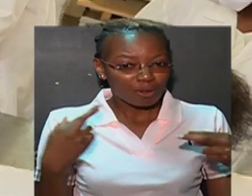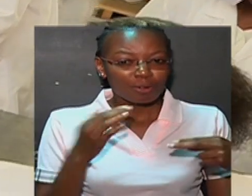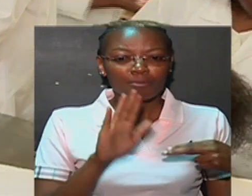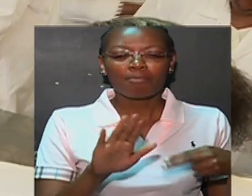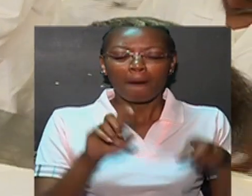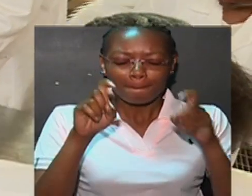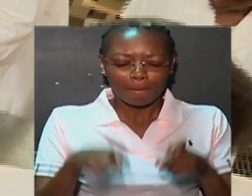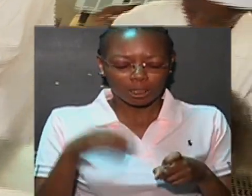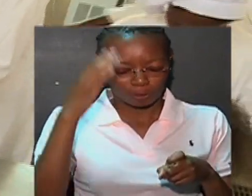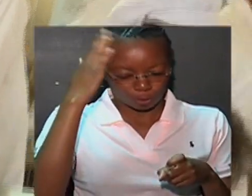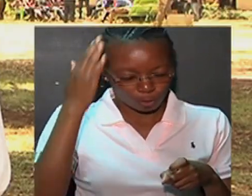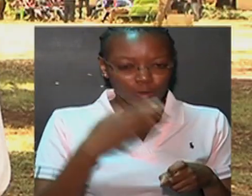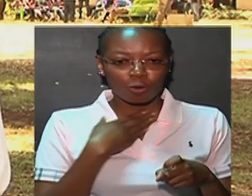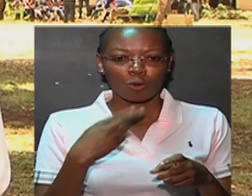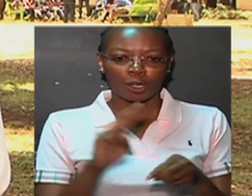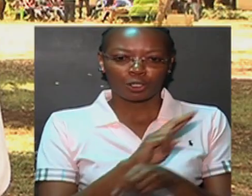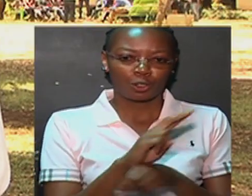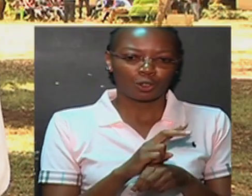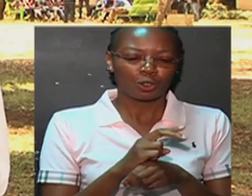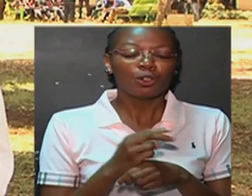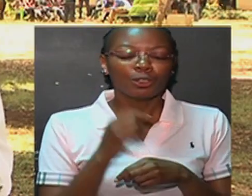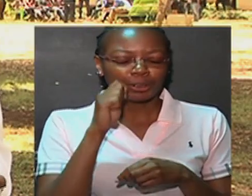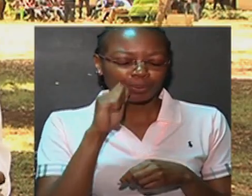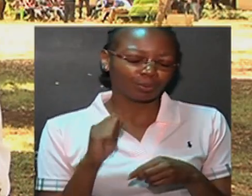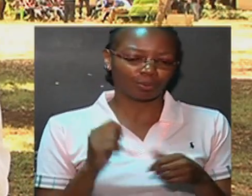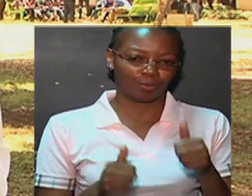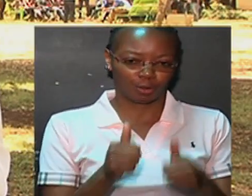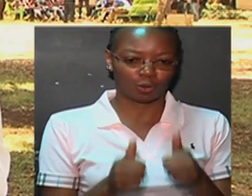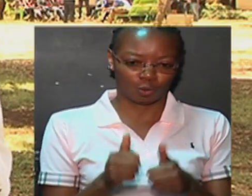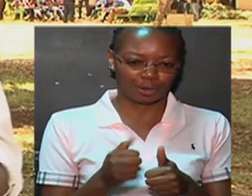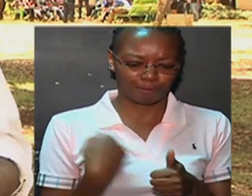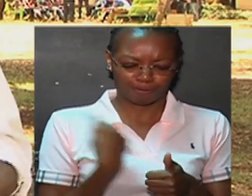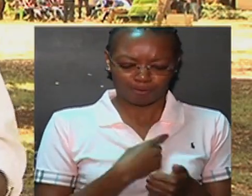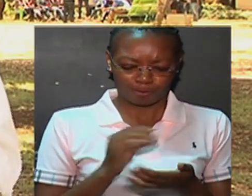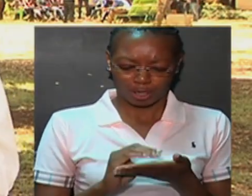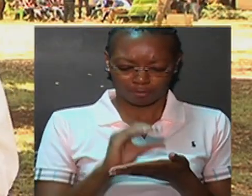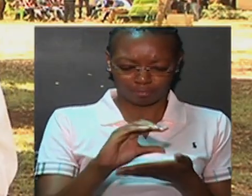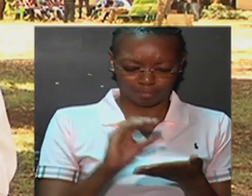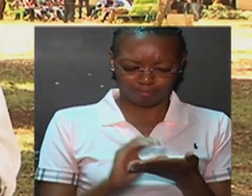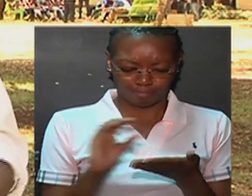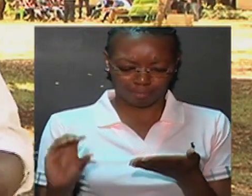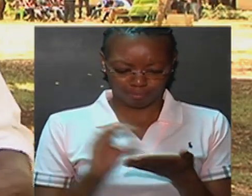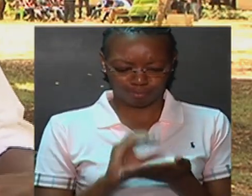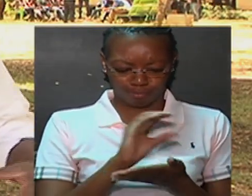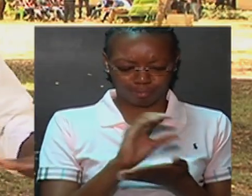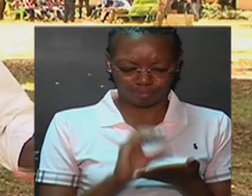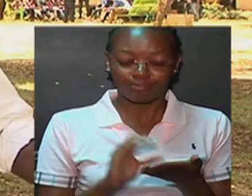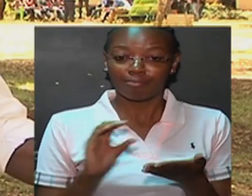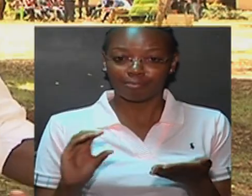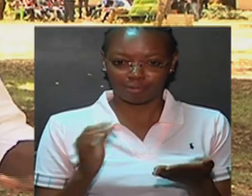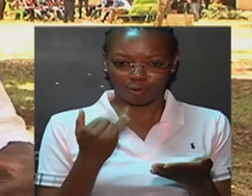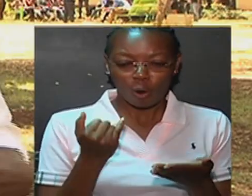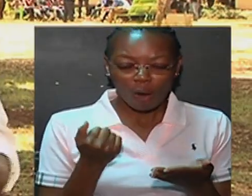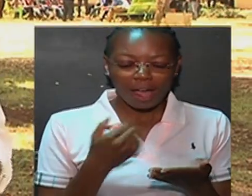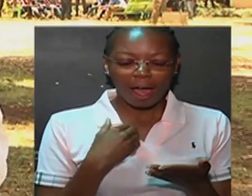ipi ya nyama ya kuku. Tunagawana sehemu sehemu kwa sababu kuna sehemu fulani iko na nyama